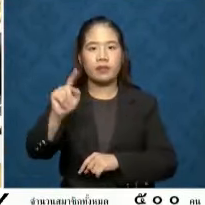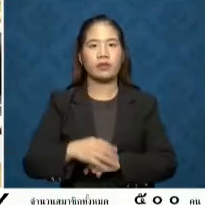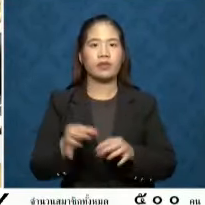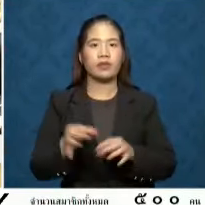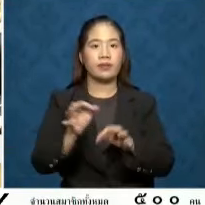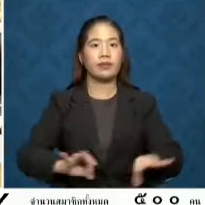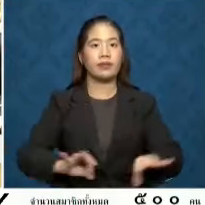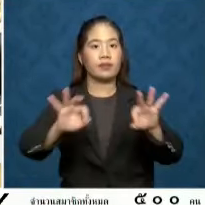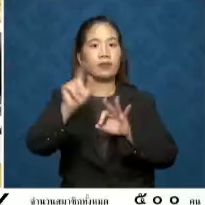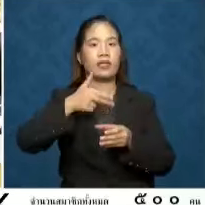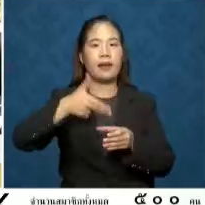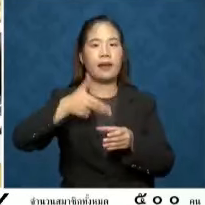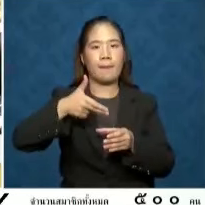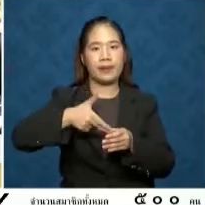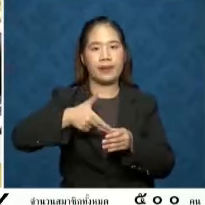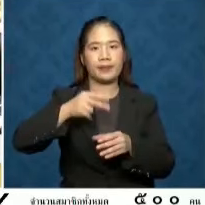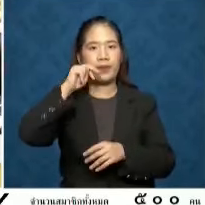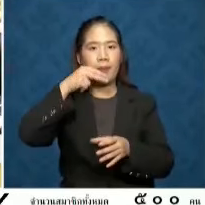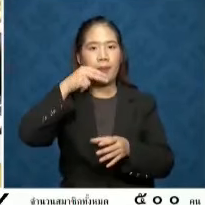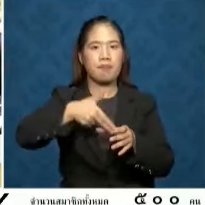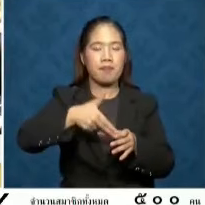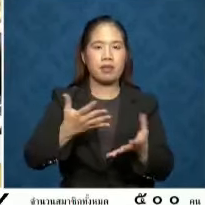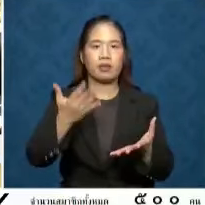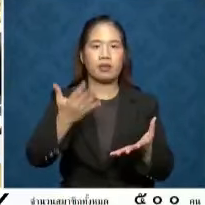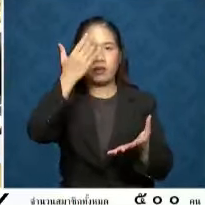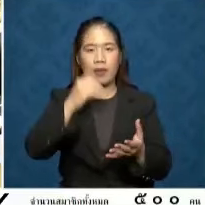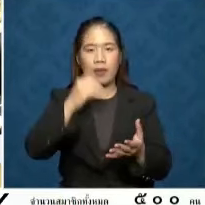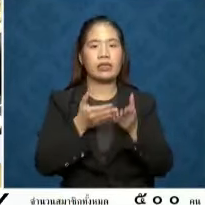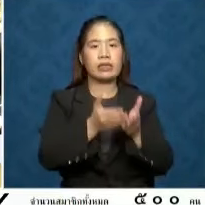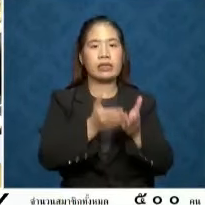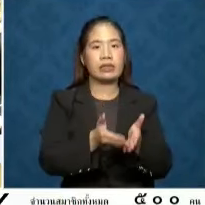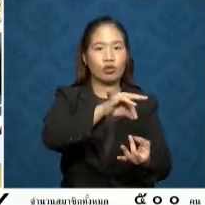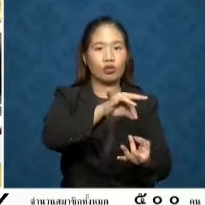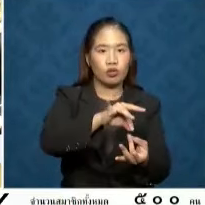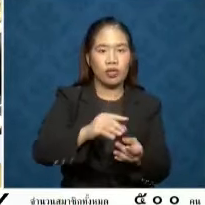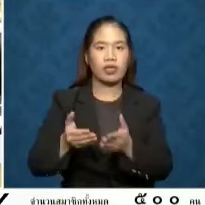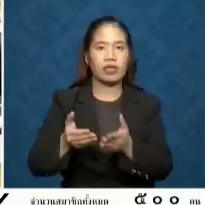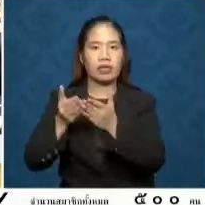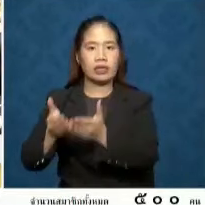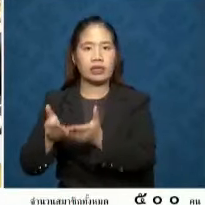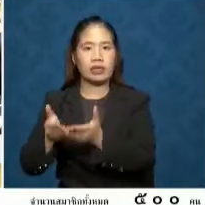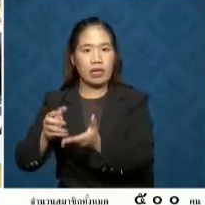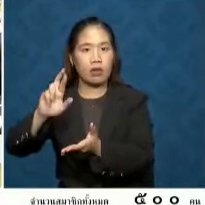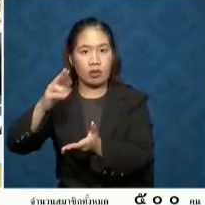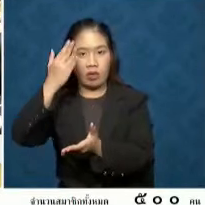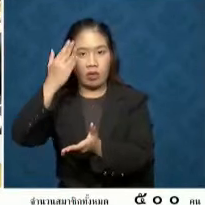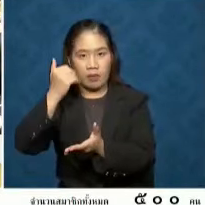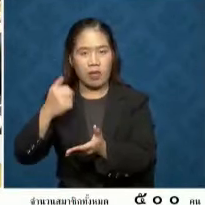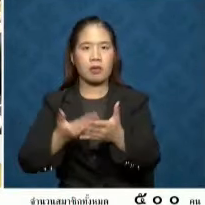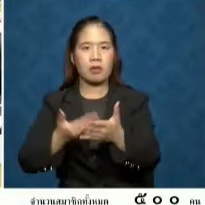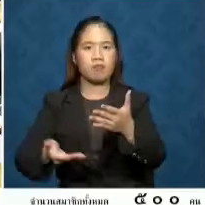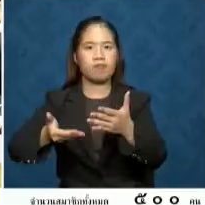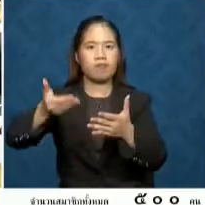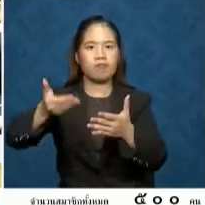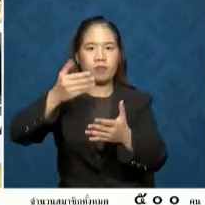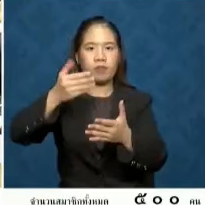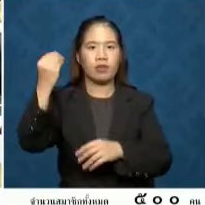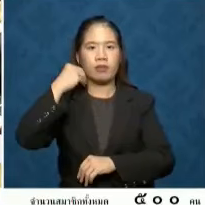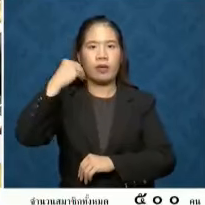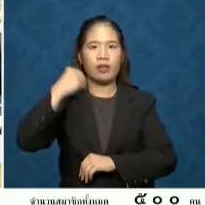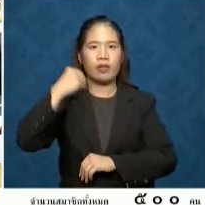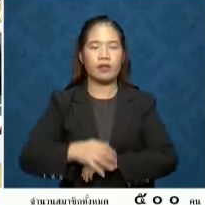น้ำมันเรือสุโขทัยกับเรือรัตนโกสินทร์เนี่ยเป็นเรือที่ขึ้นชื่อเรื่องความโคลงครับเพราะว่ามันอัปเกรดบ่อย อัปเกรดอาวุธจน ข้างบ